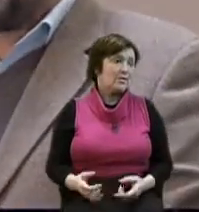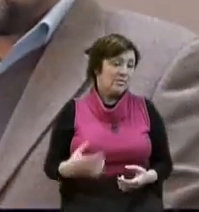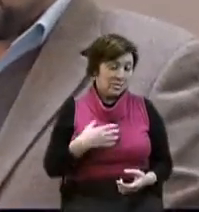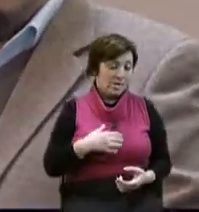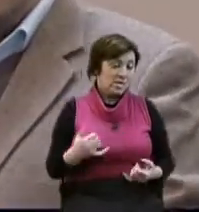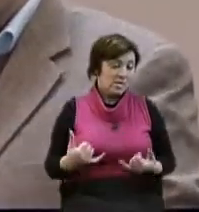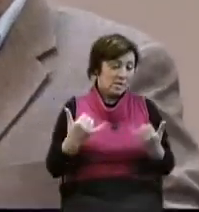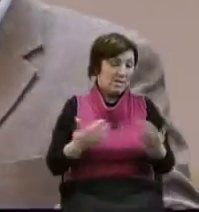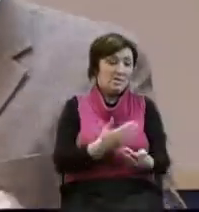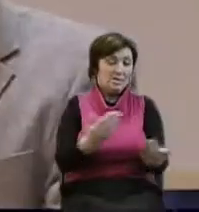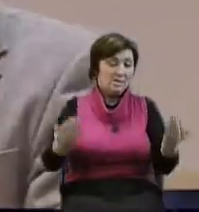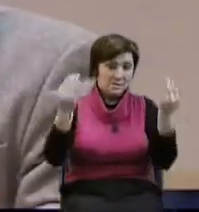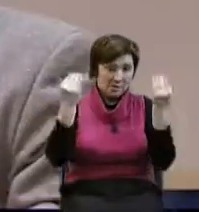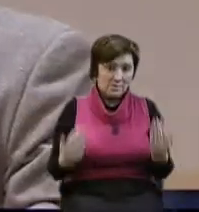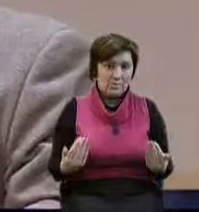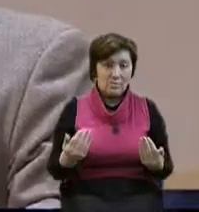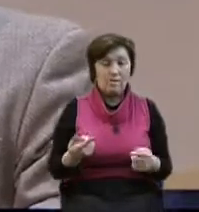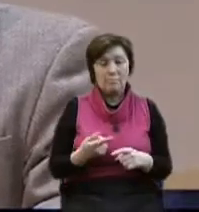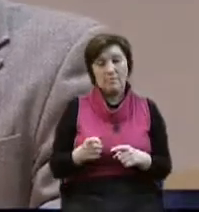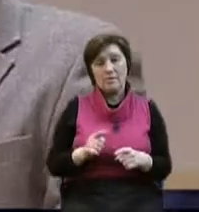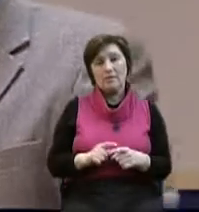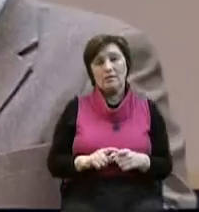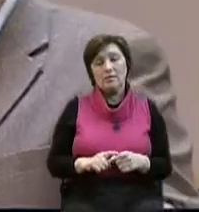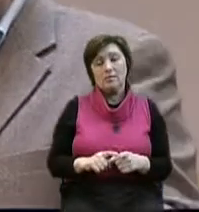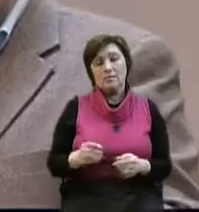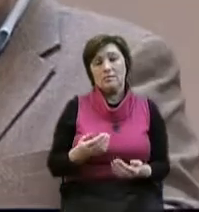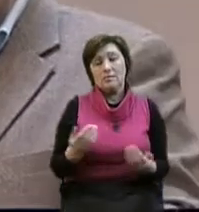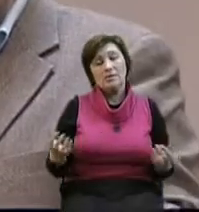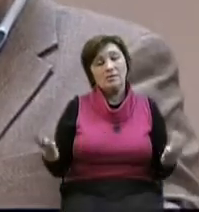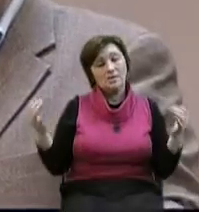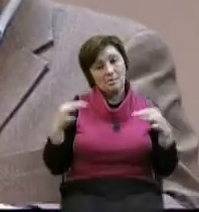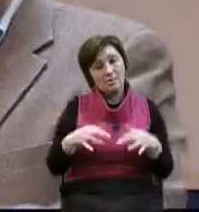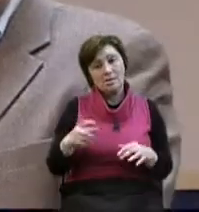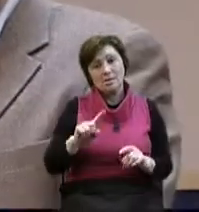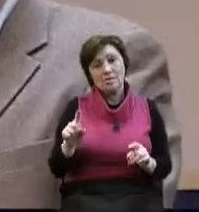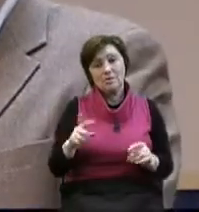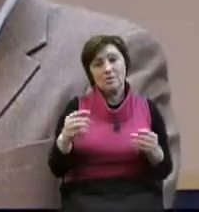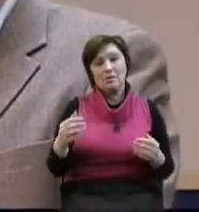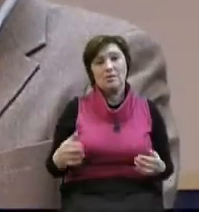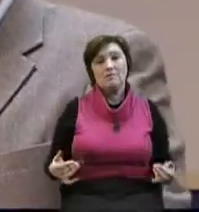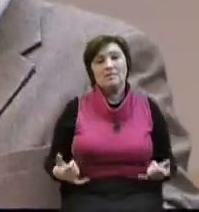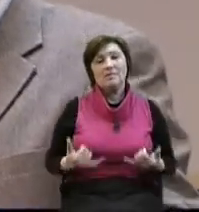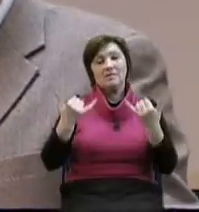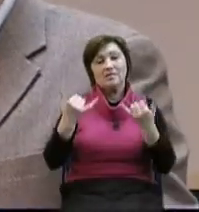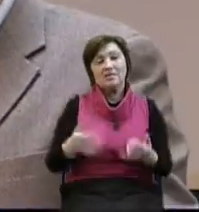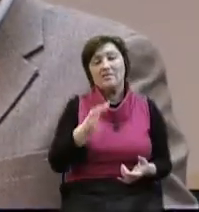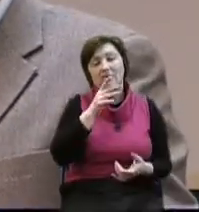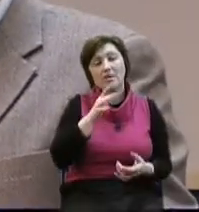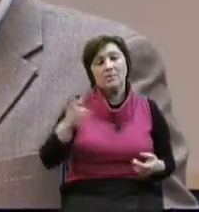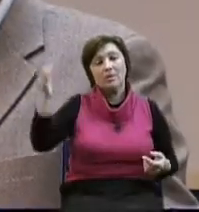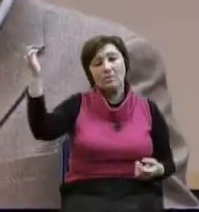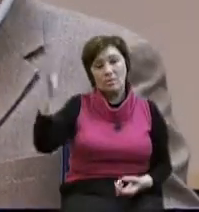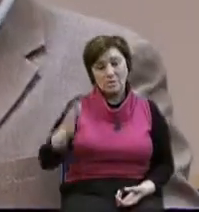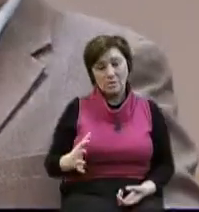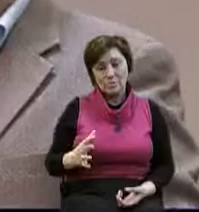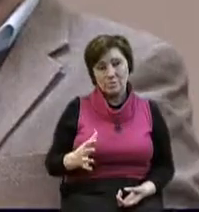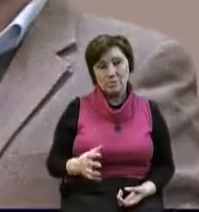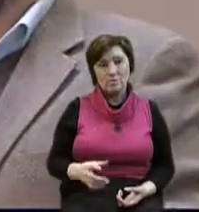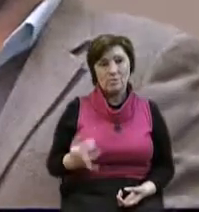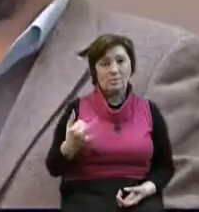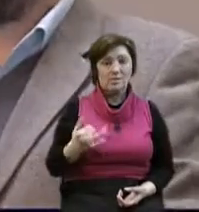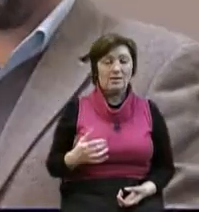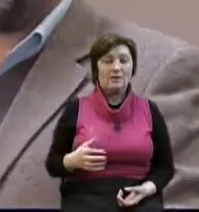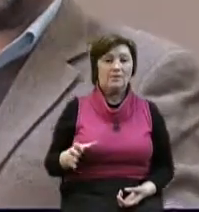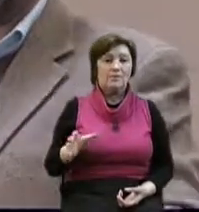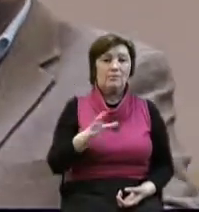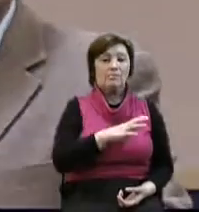Поэтому мы с вами сегодня собрались для того, чтобы посвятить это время Господу и